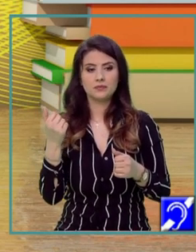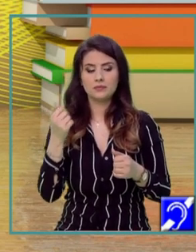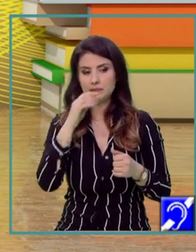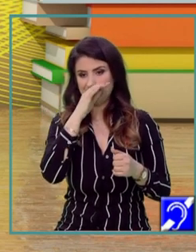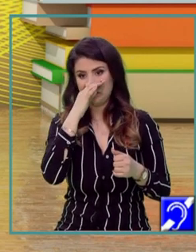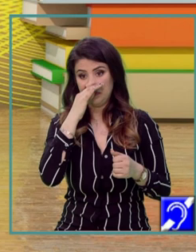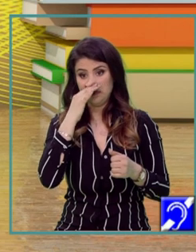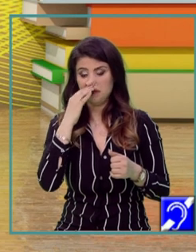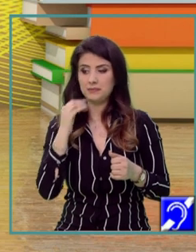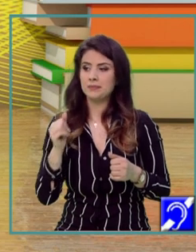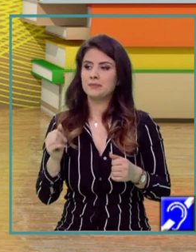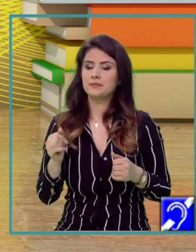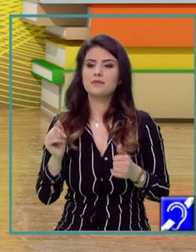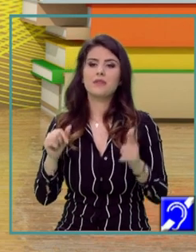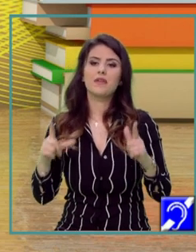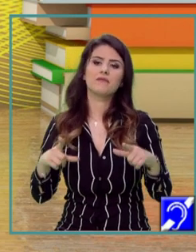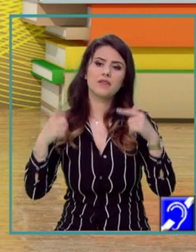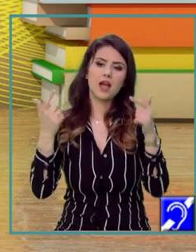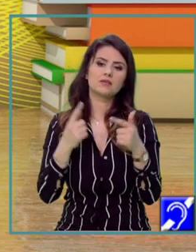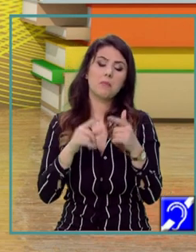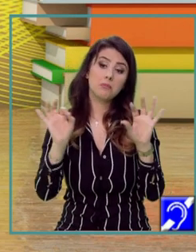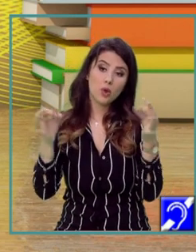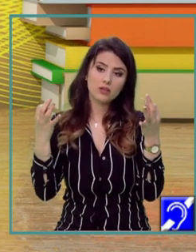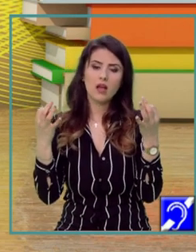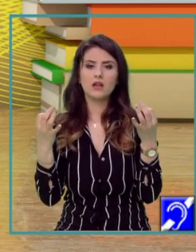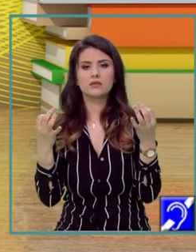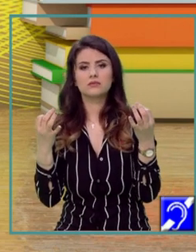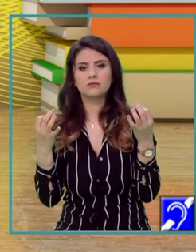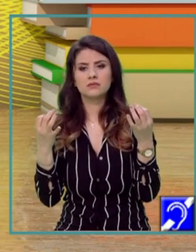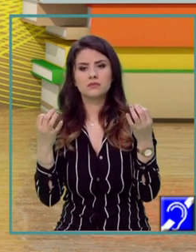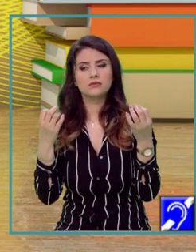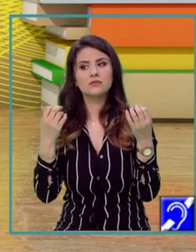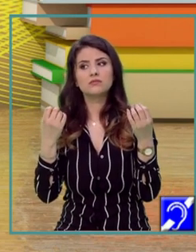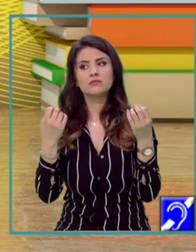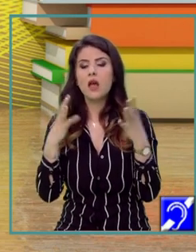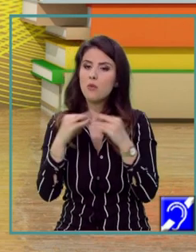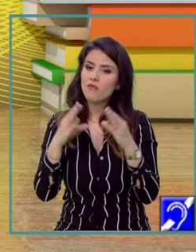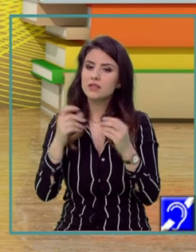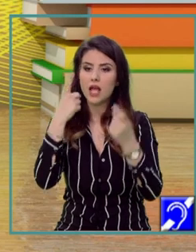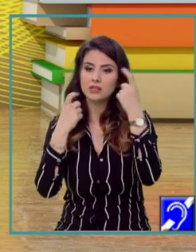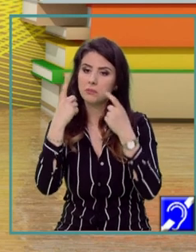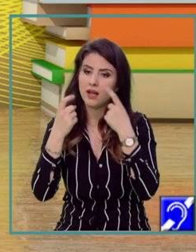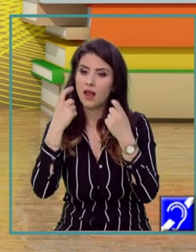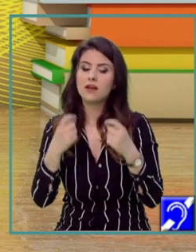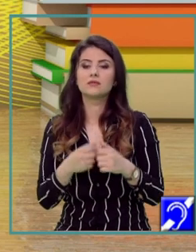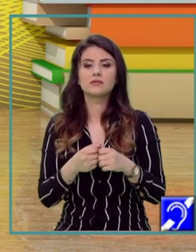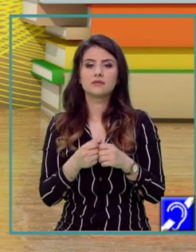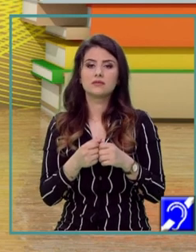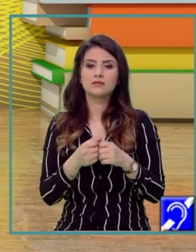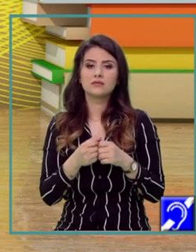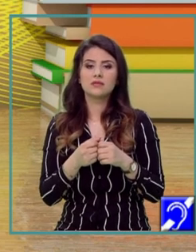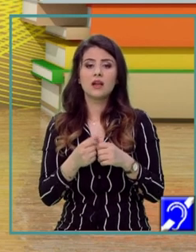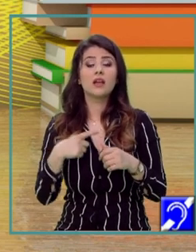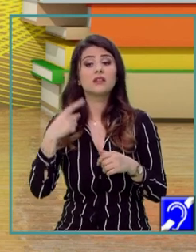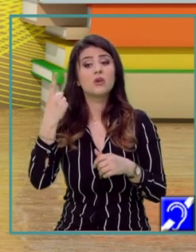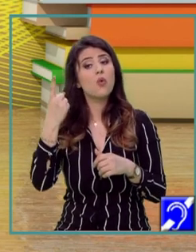de analiză psihologică romanul experienței copii foarte important cea de am insistat asupra acestui roman este un roman